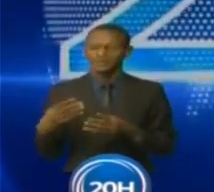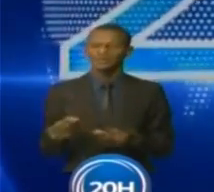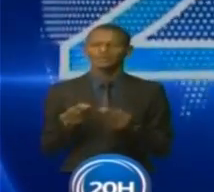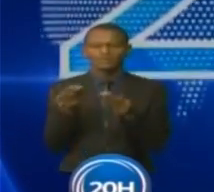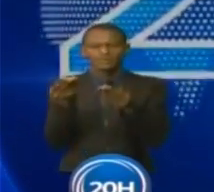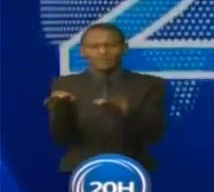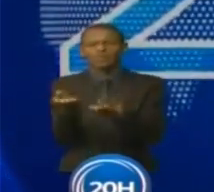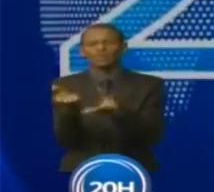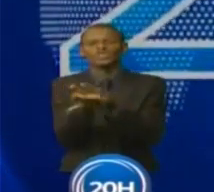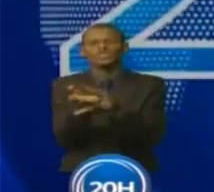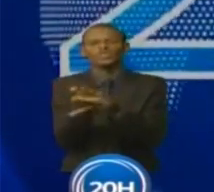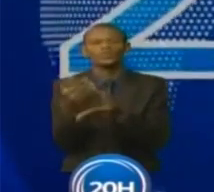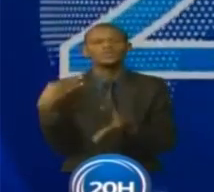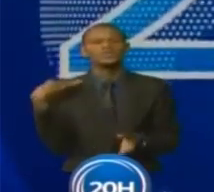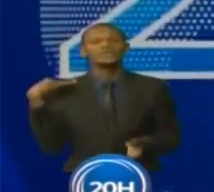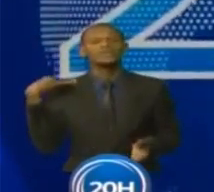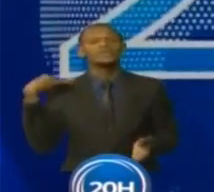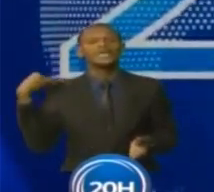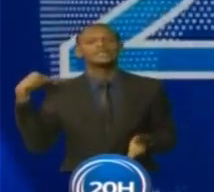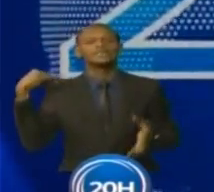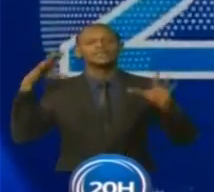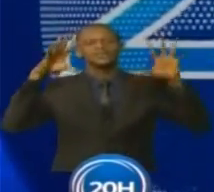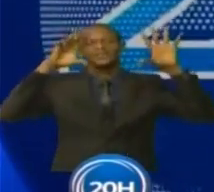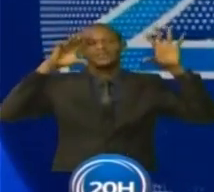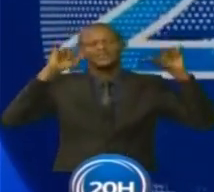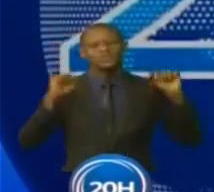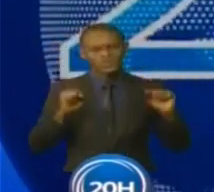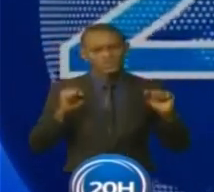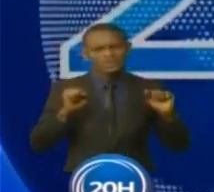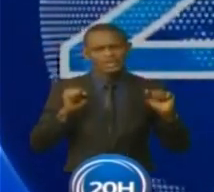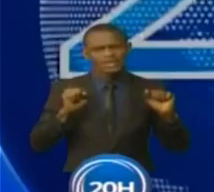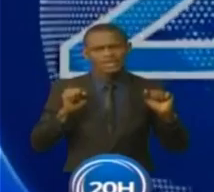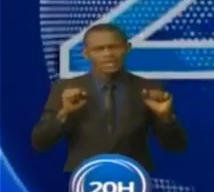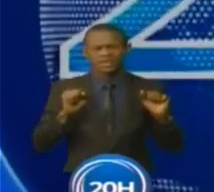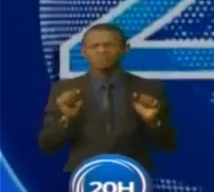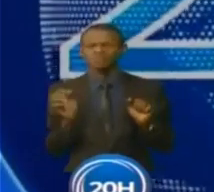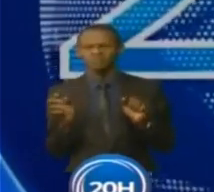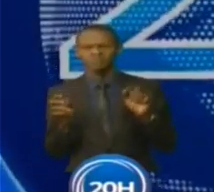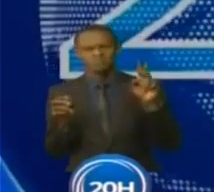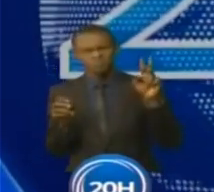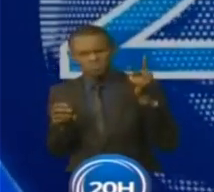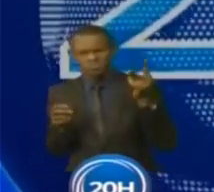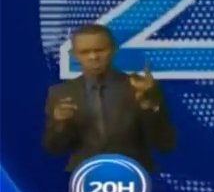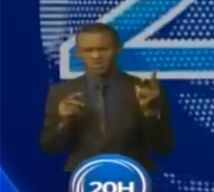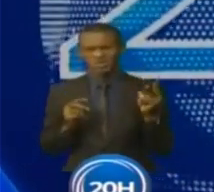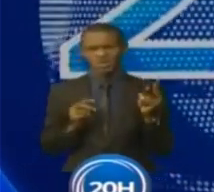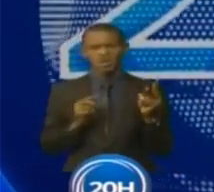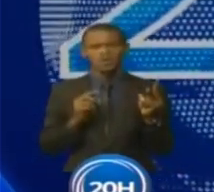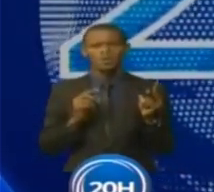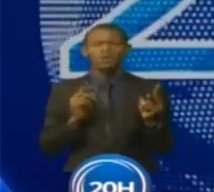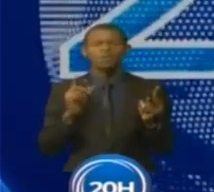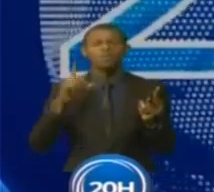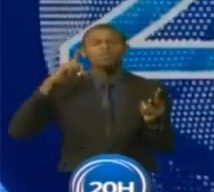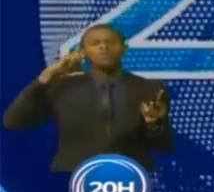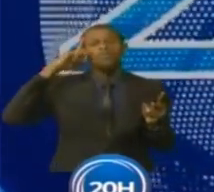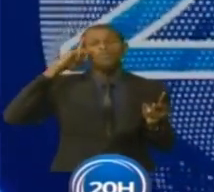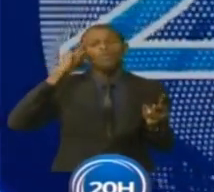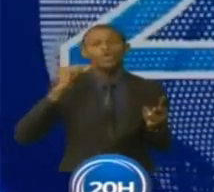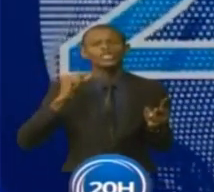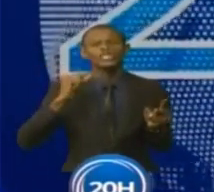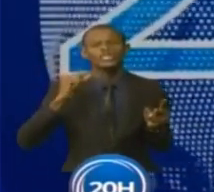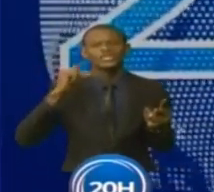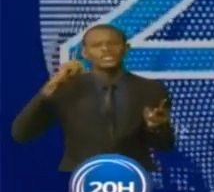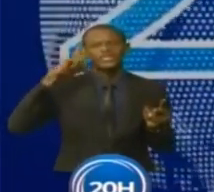2023. Autre candidat a procédé au dépôt de candidature, Moïse Katumbi, président d'Ensemble pour la République, représenté par